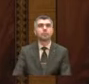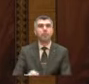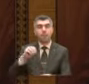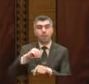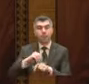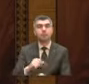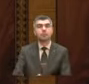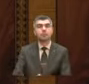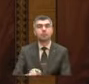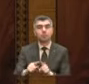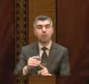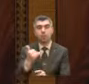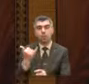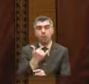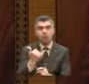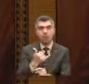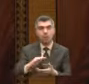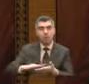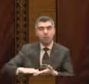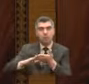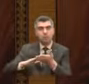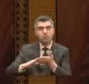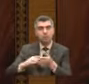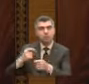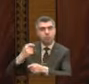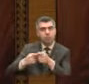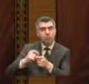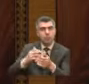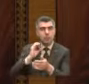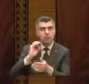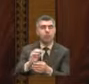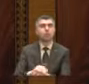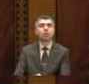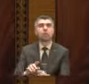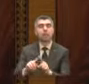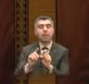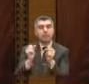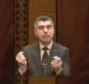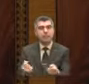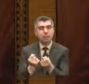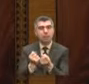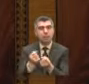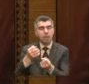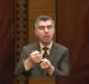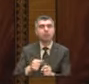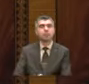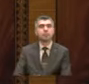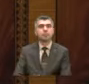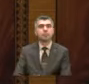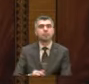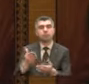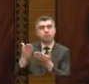ركيزة وقاطرة للاقتصاد الوطني في إطار منظومة التنمية المستدامة